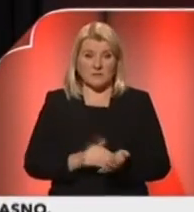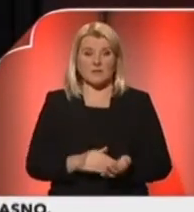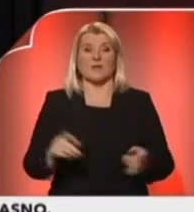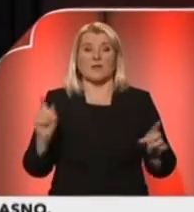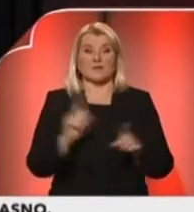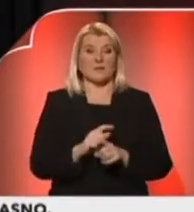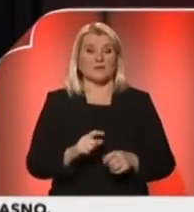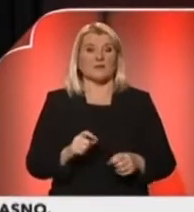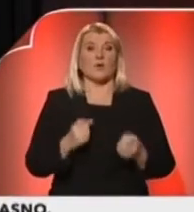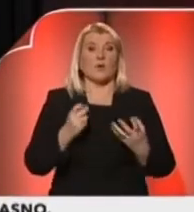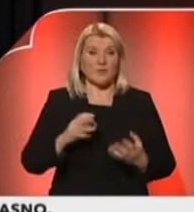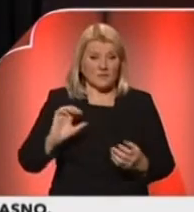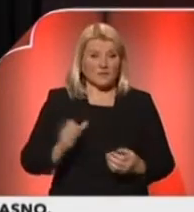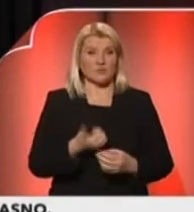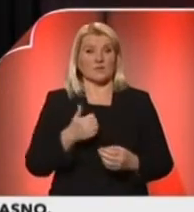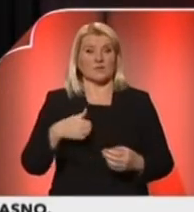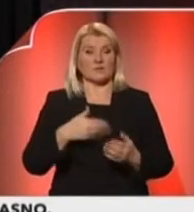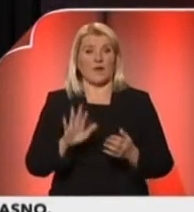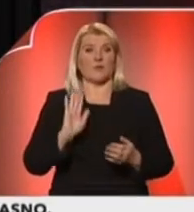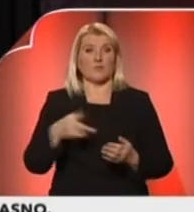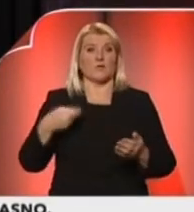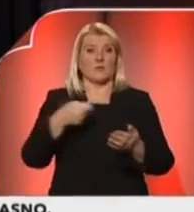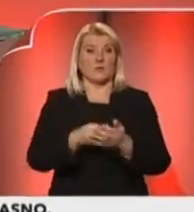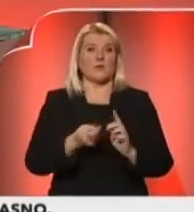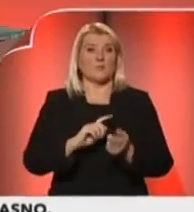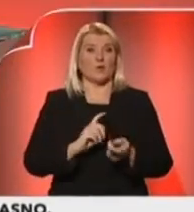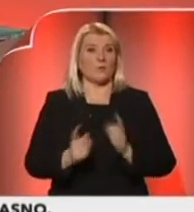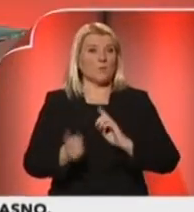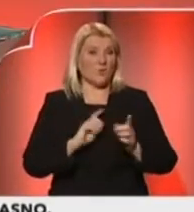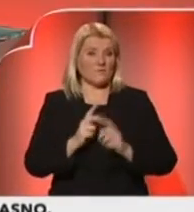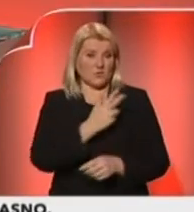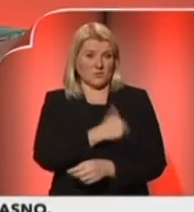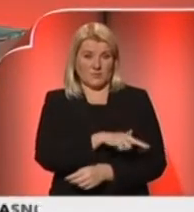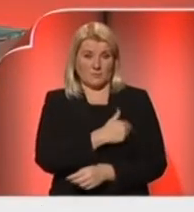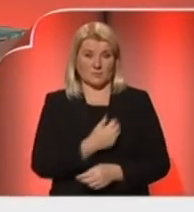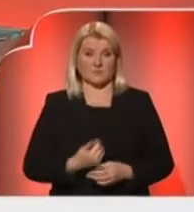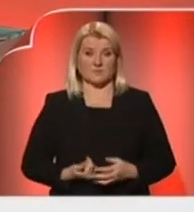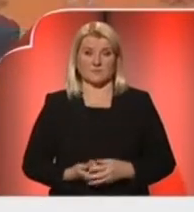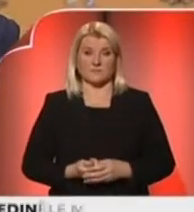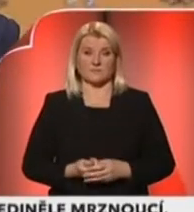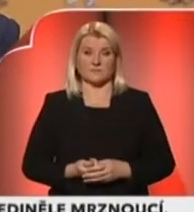kolik musíte a budete dál přispívat i na provoz nemocnicím?